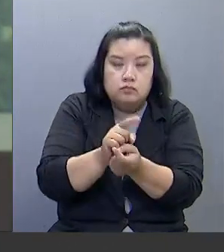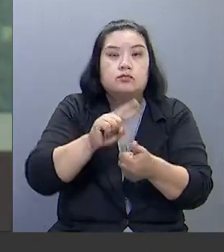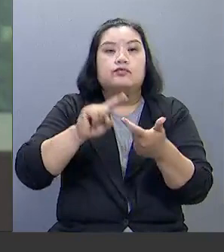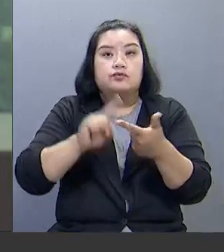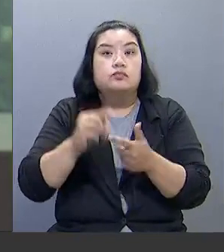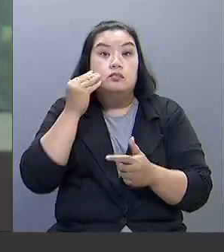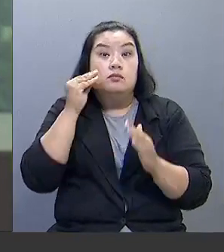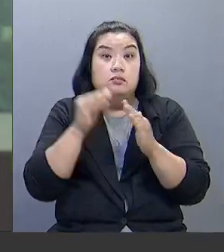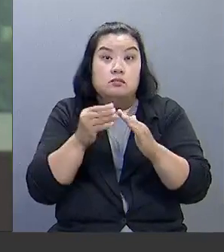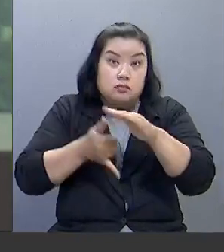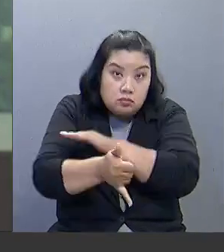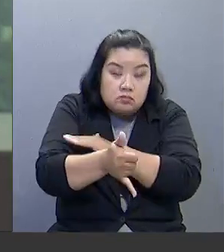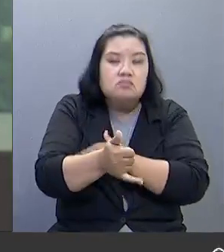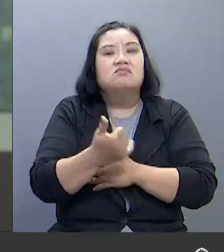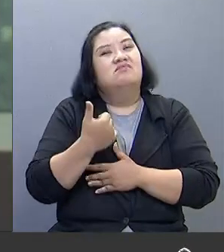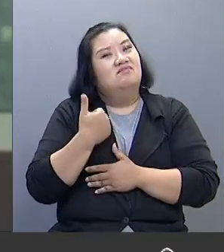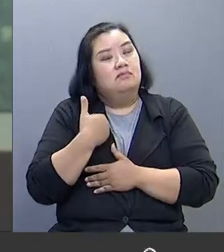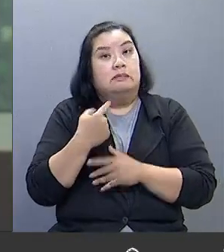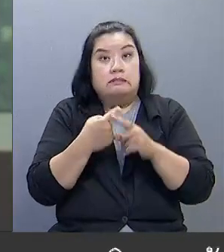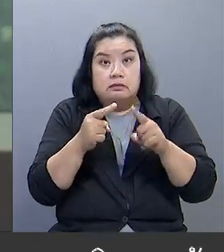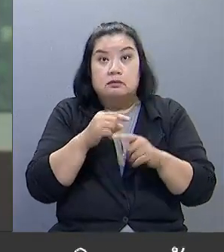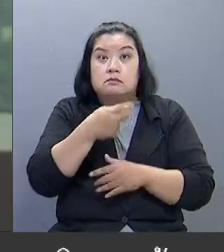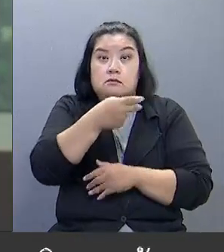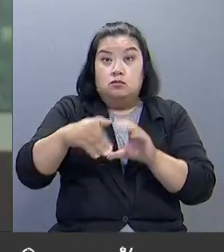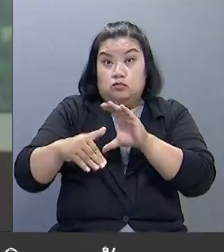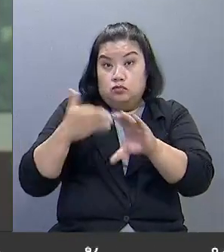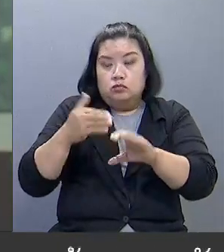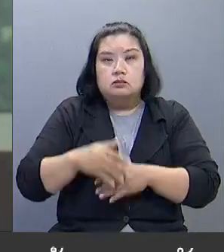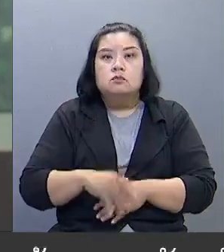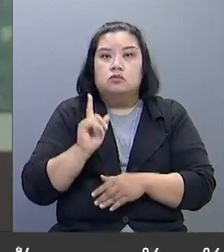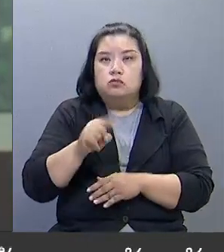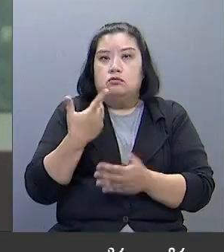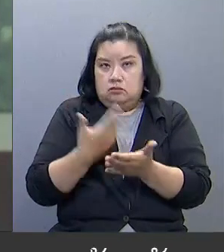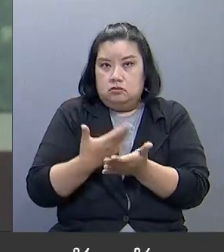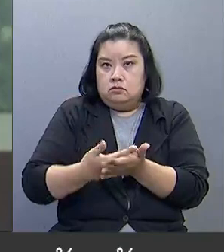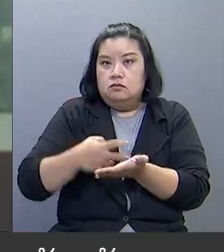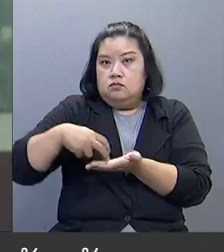ูกต้